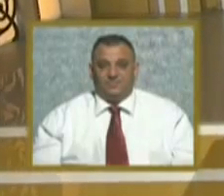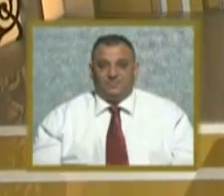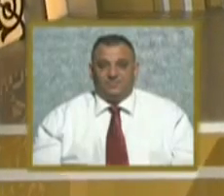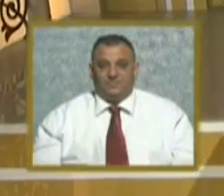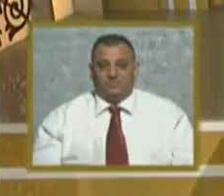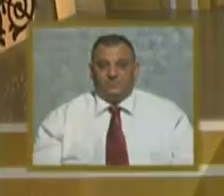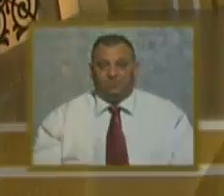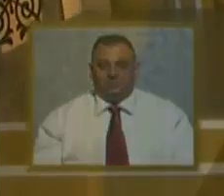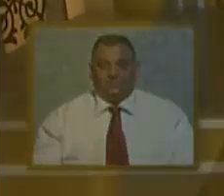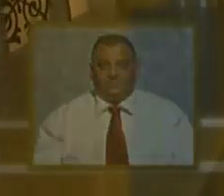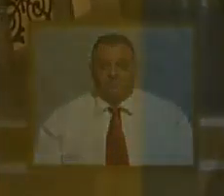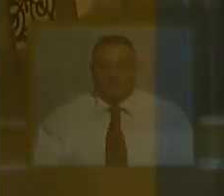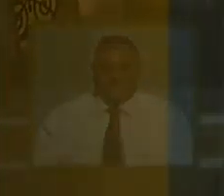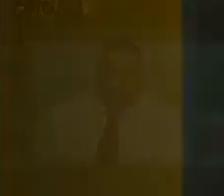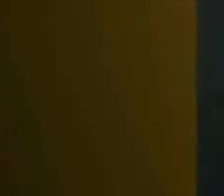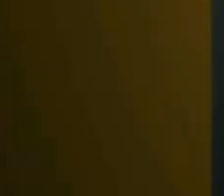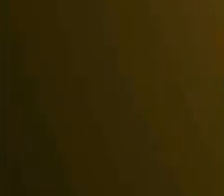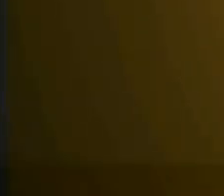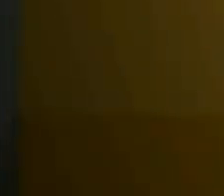وألحقني